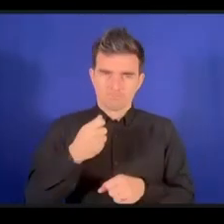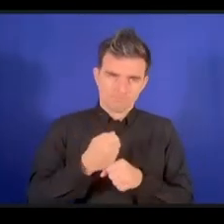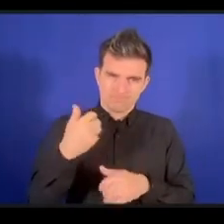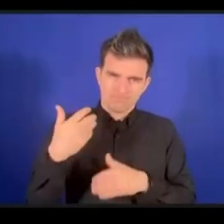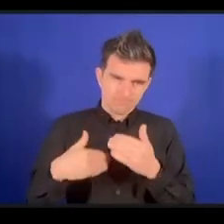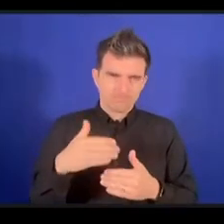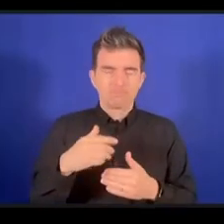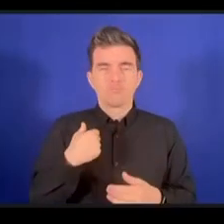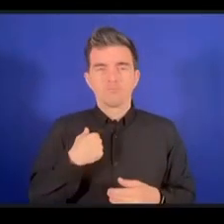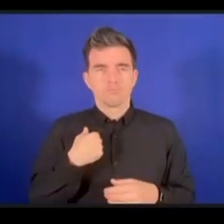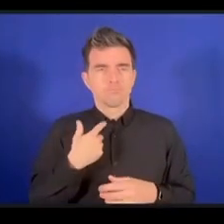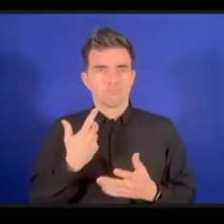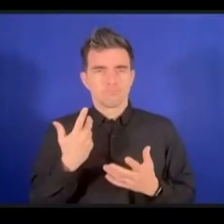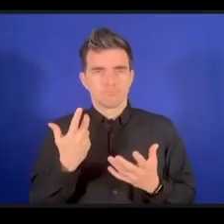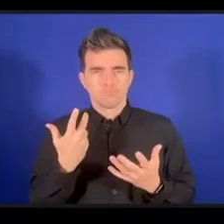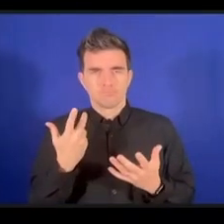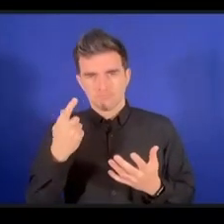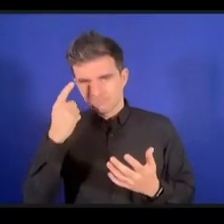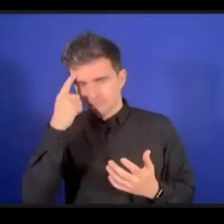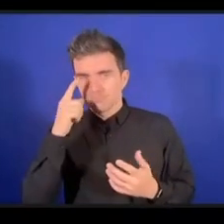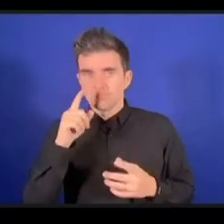这个报告呢，我们